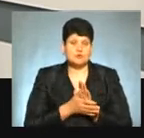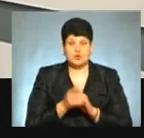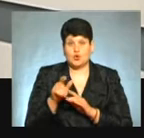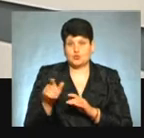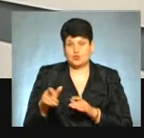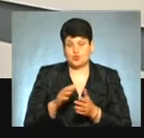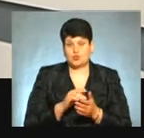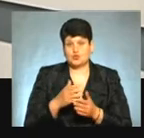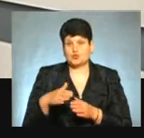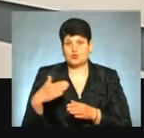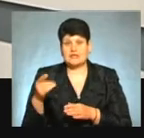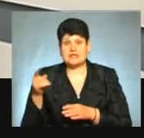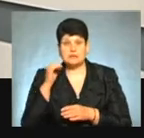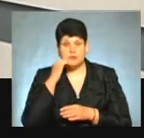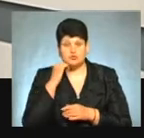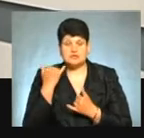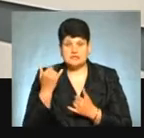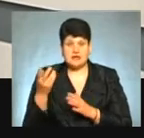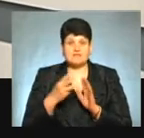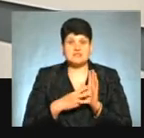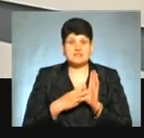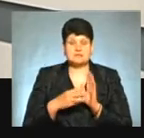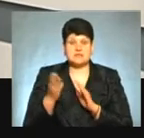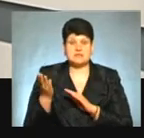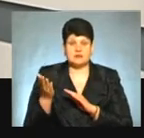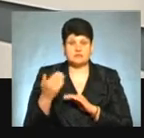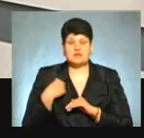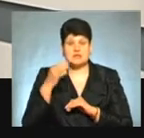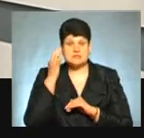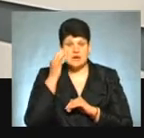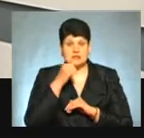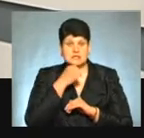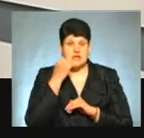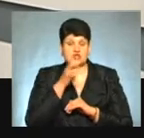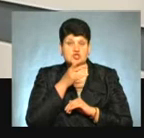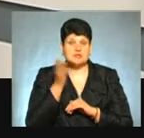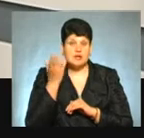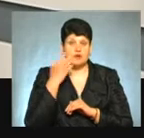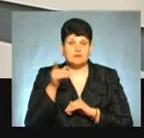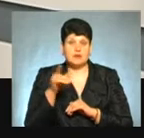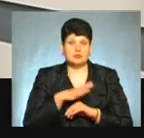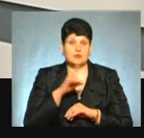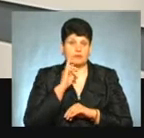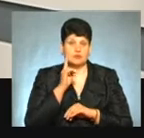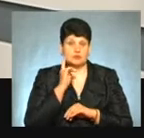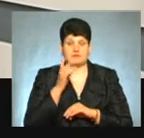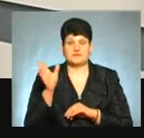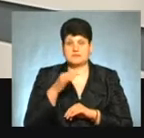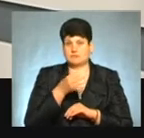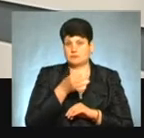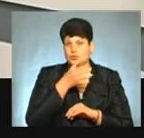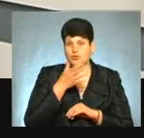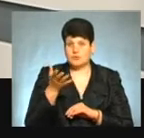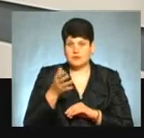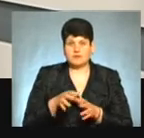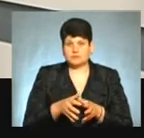чисто людської сторони. Знаєте, тій бабусі, котрій зараз 80, вона згадує старші часи, коли вона була молода, коли вона всім подобалась, в